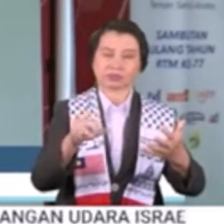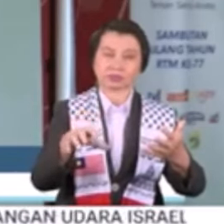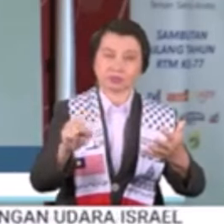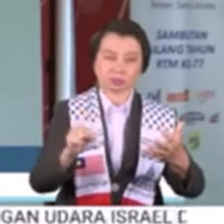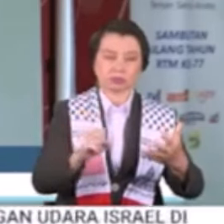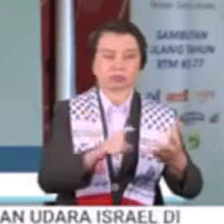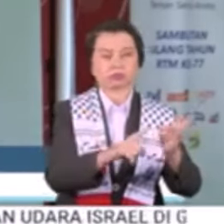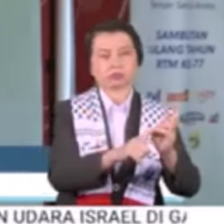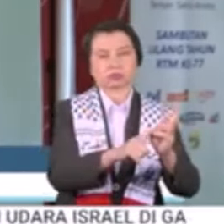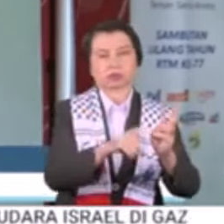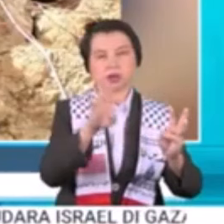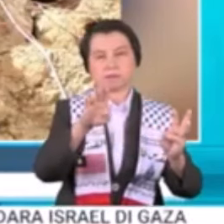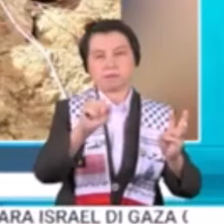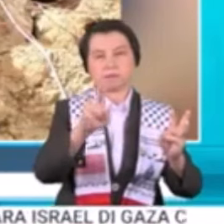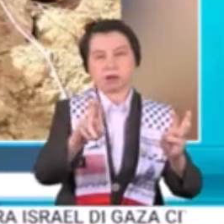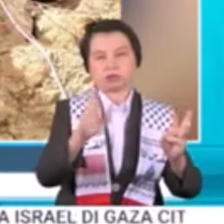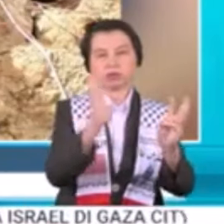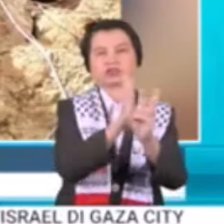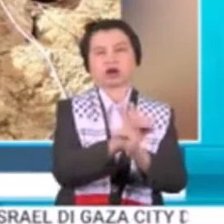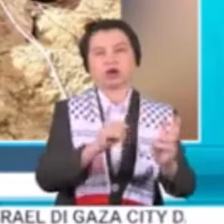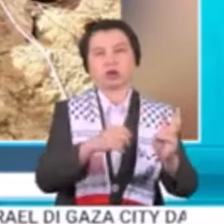Bau di Sarawak.